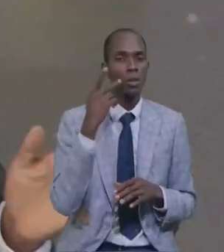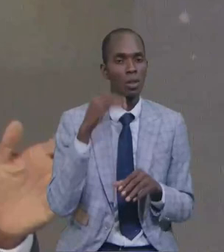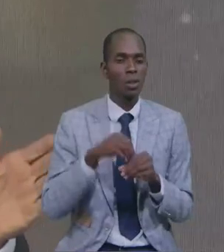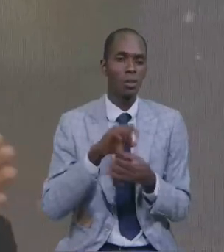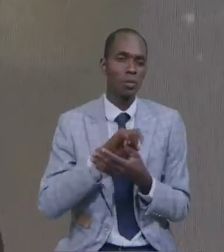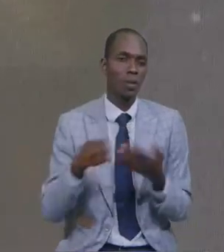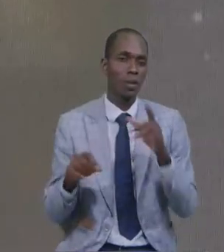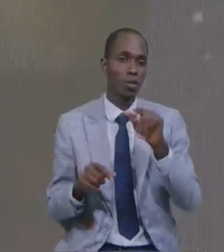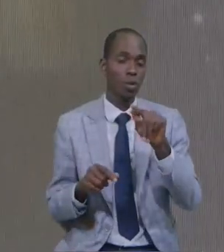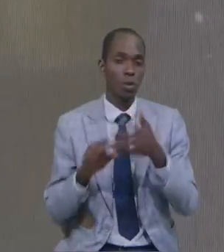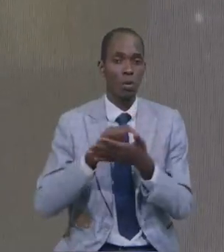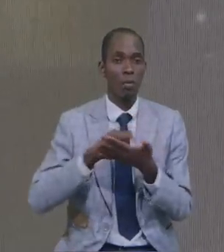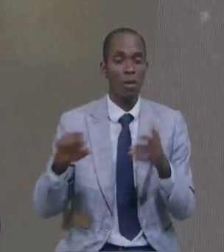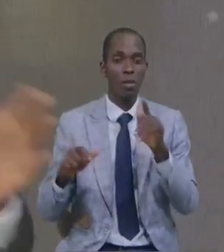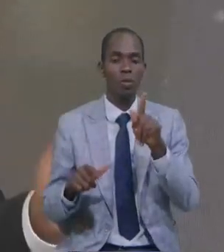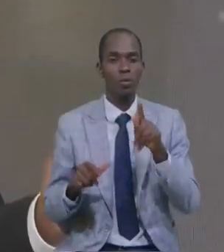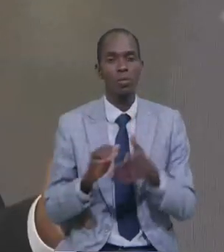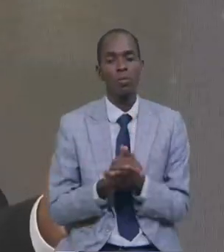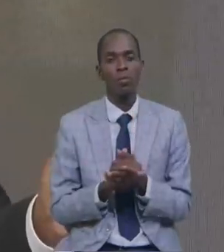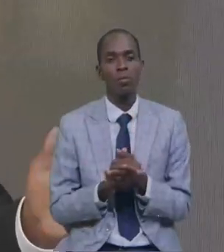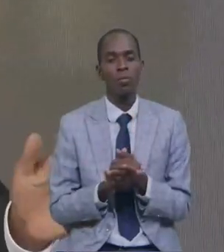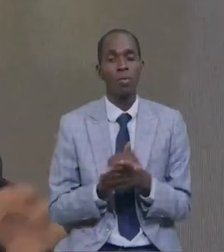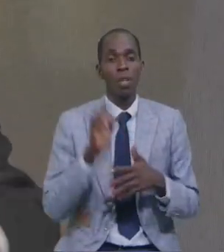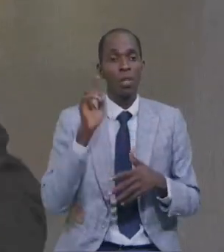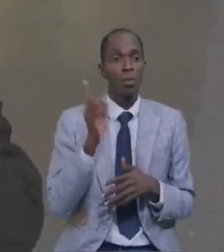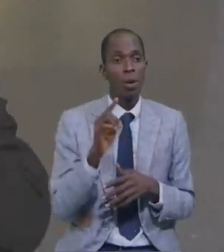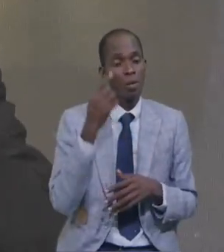Verset 21, mettez en pratique, mettez de côté,